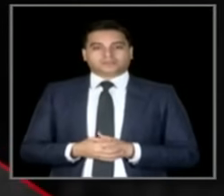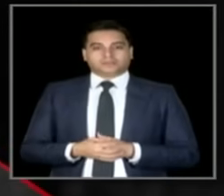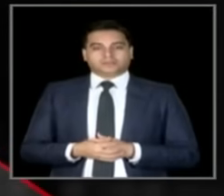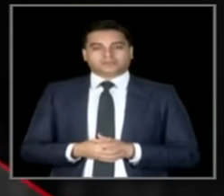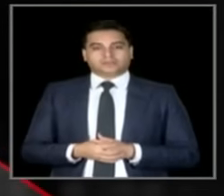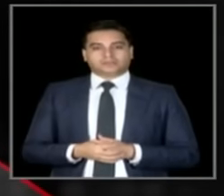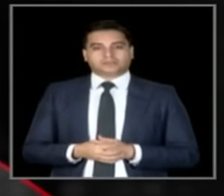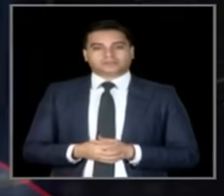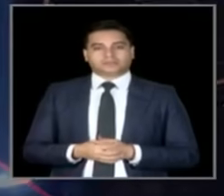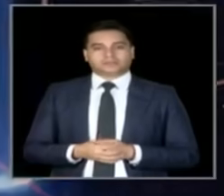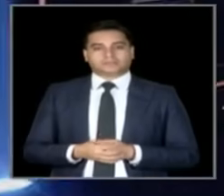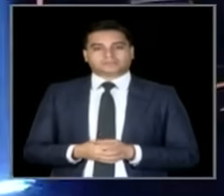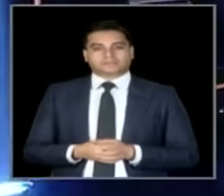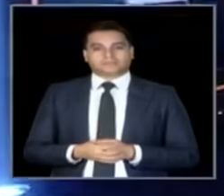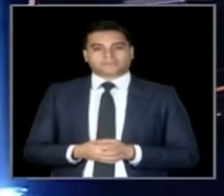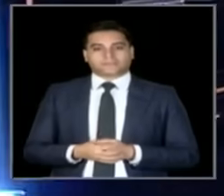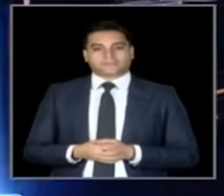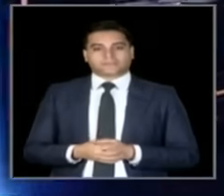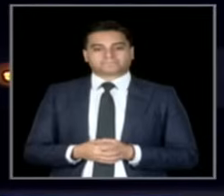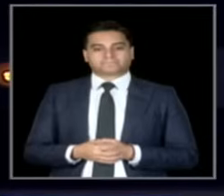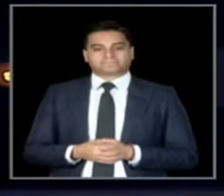ضربات جزاء.